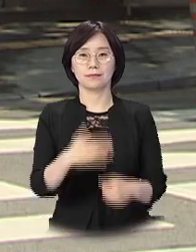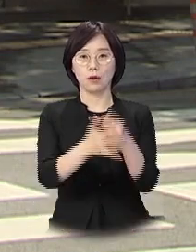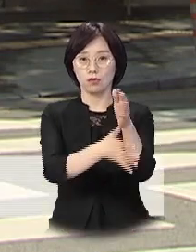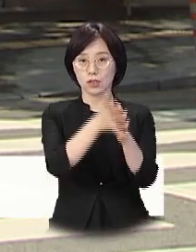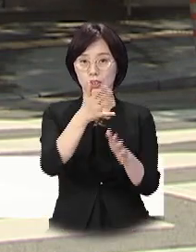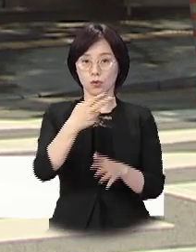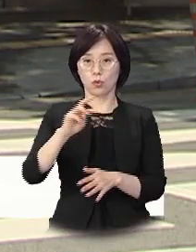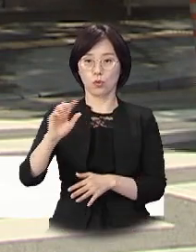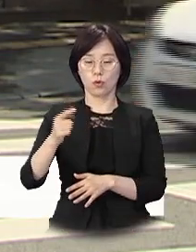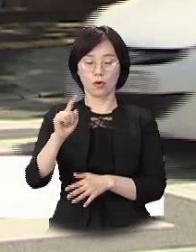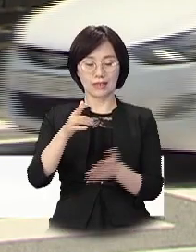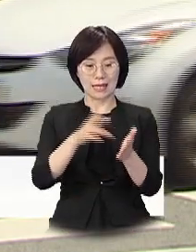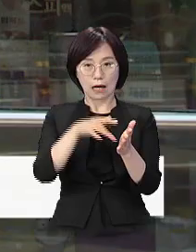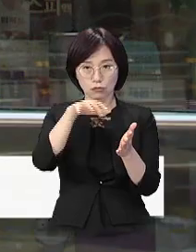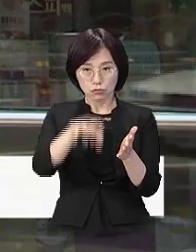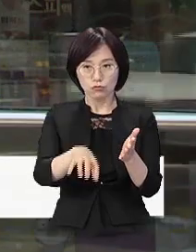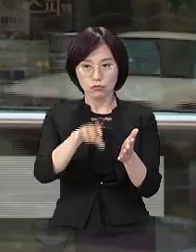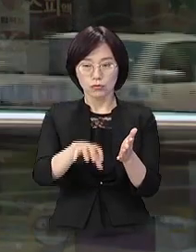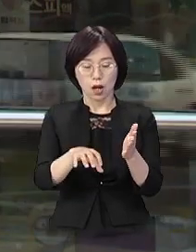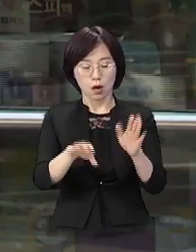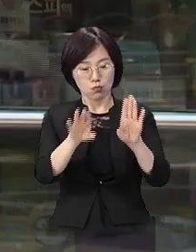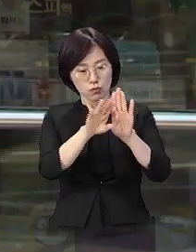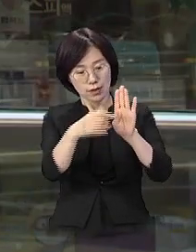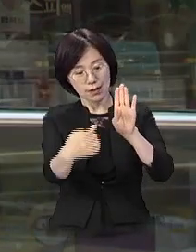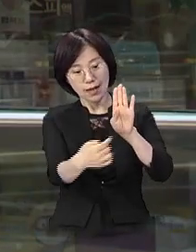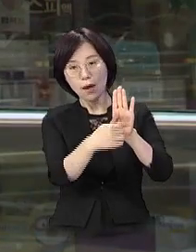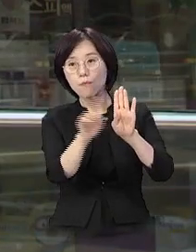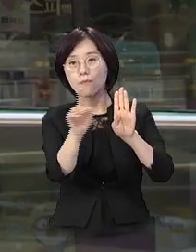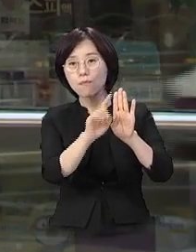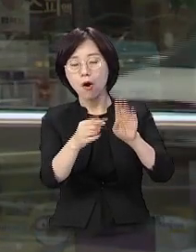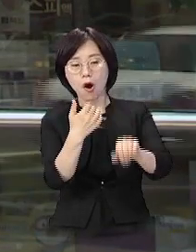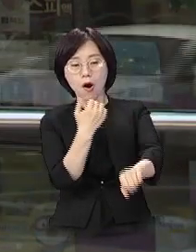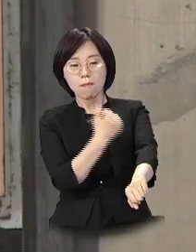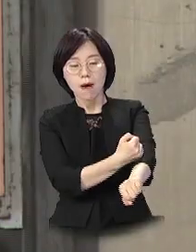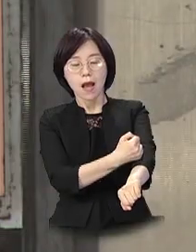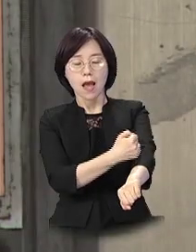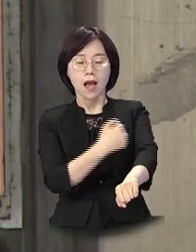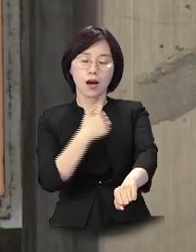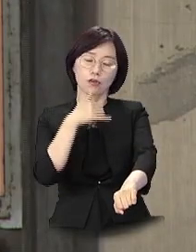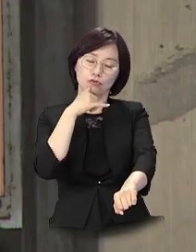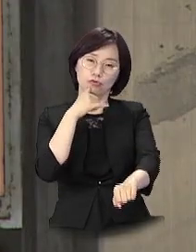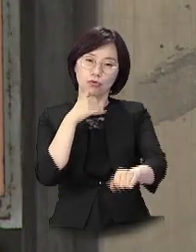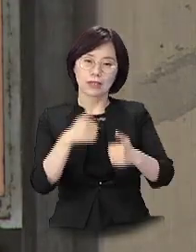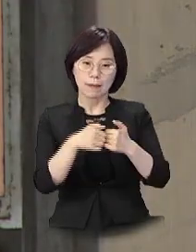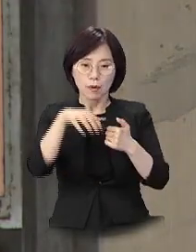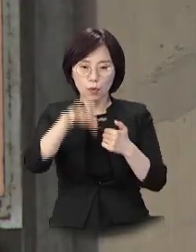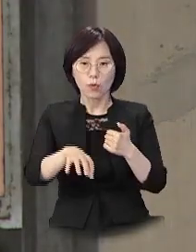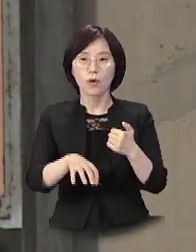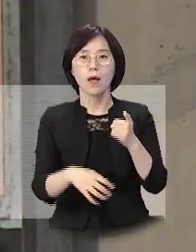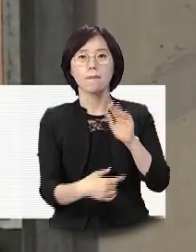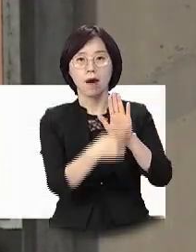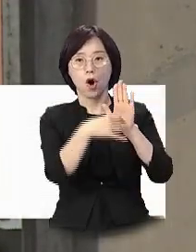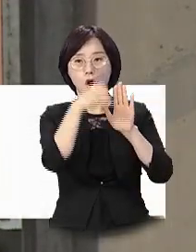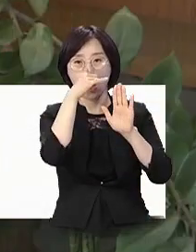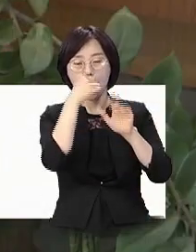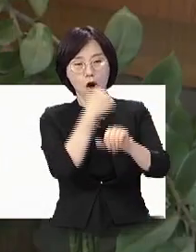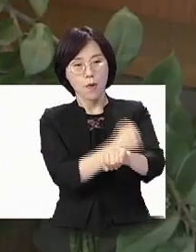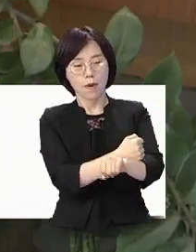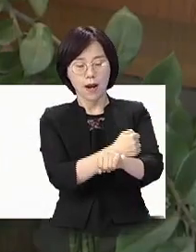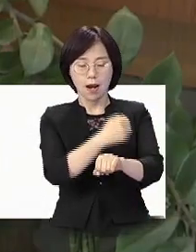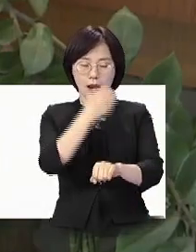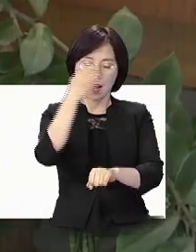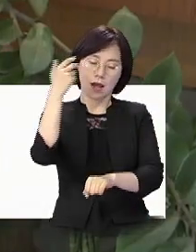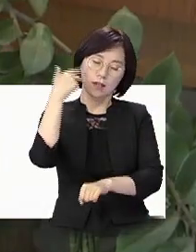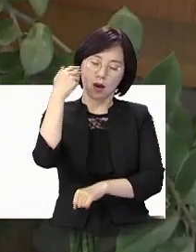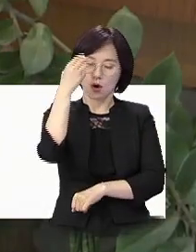대구시 도원동 한 약국입니다. 정문에 마약류 중독 예방 상담 약국이란 안내판이 붙어 있습니다. 마약이나